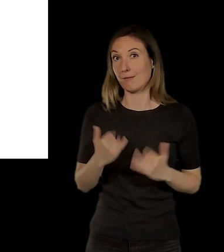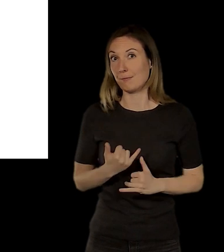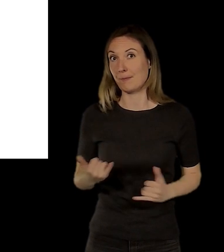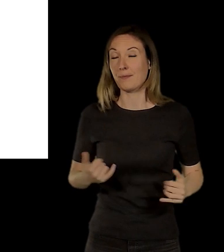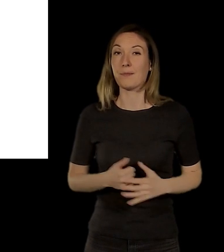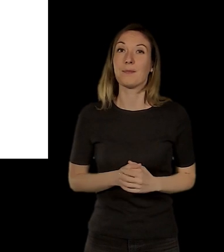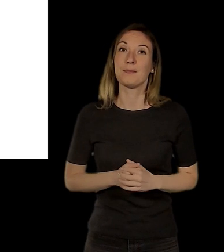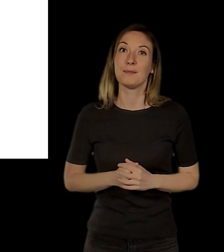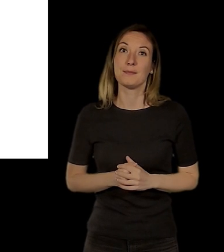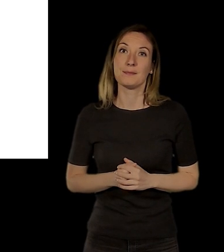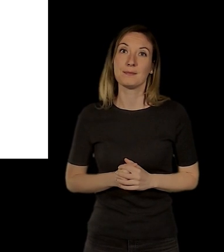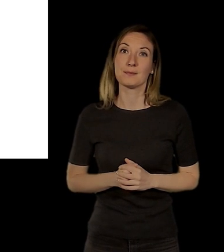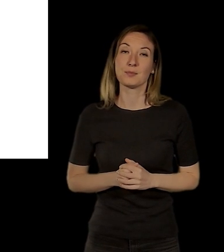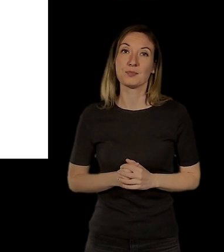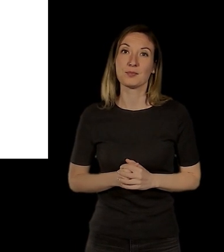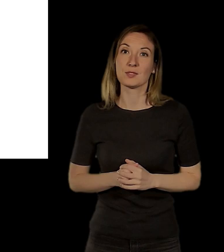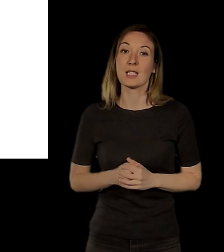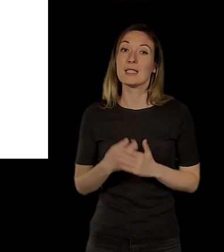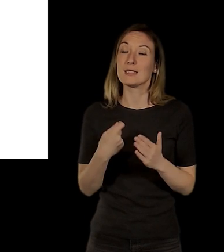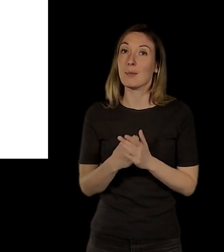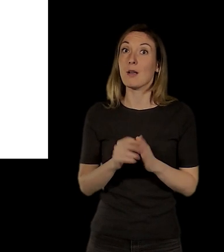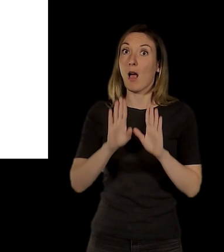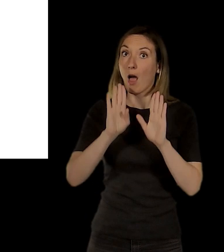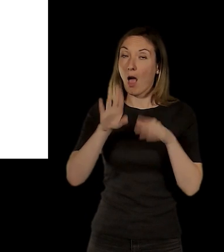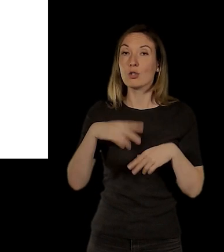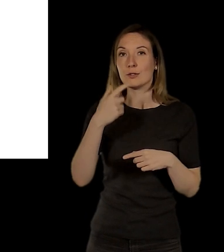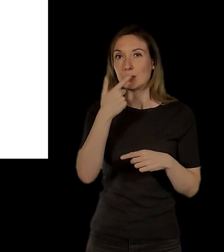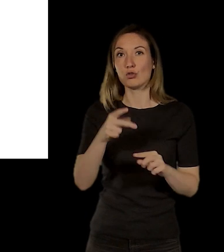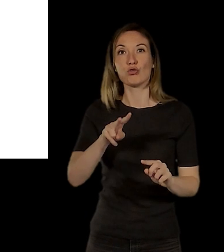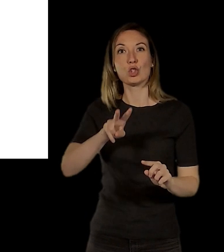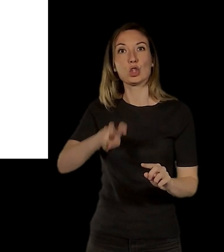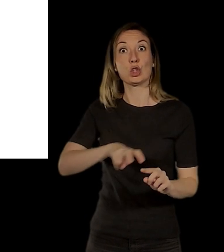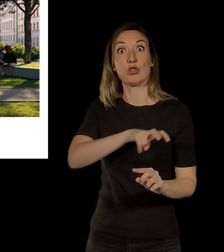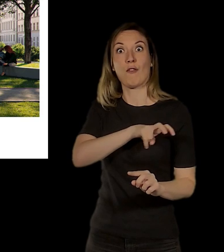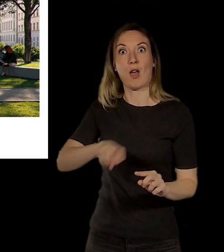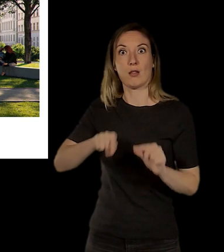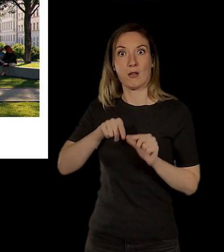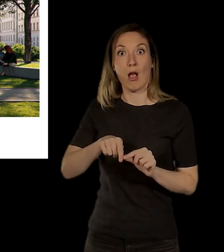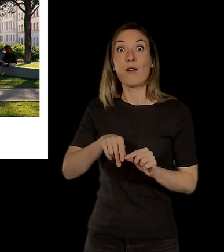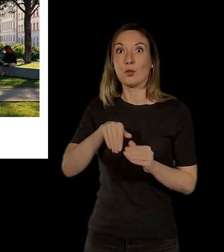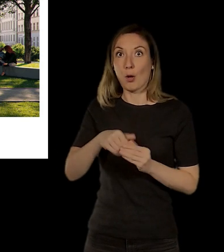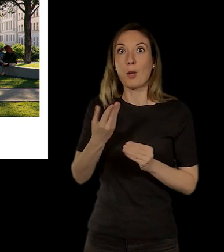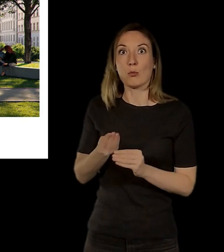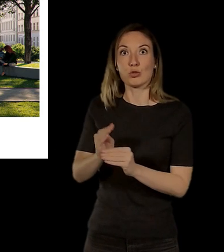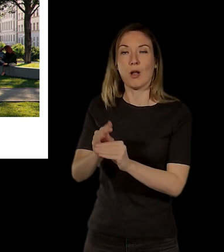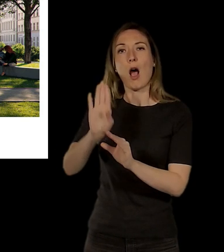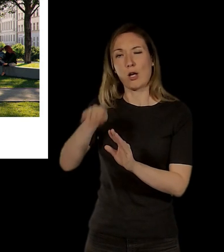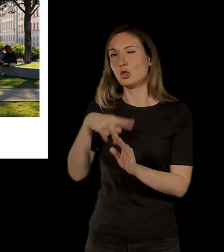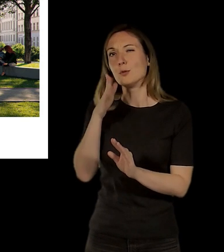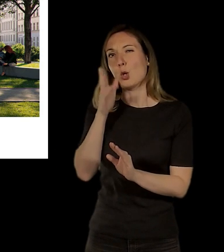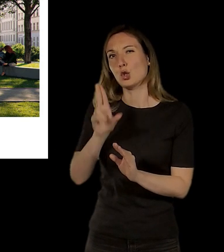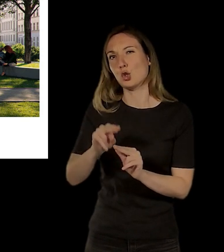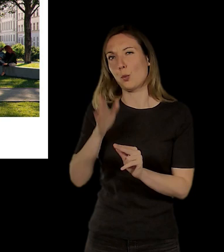jsme umístěvali až po jich, až po křižovatku u Bulhara, ale k tomu ještě víc za pár slajdů.